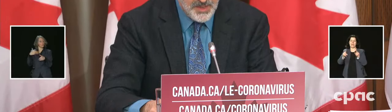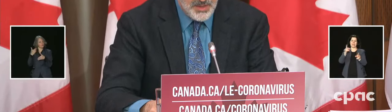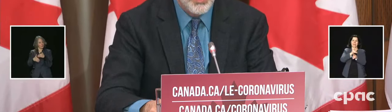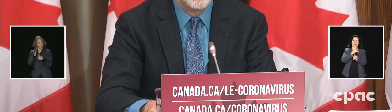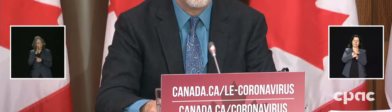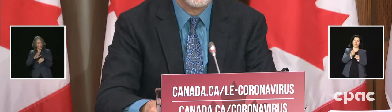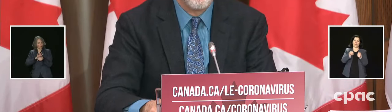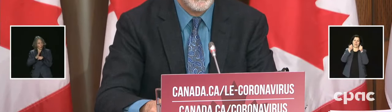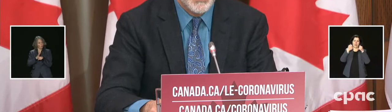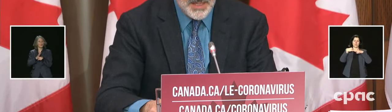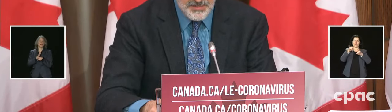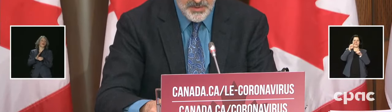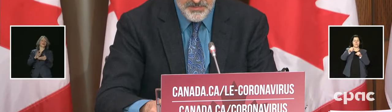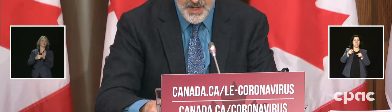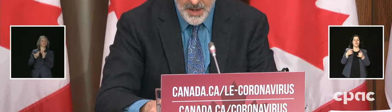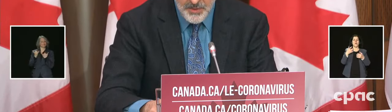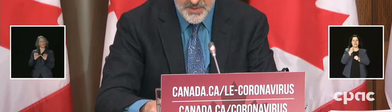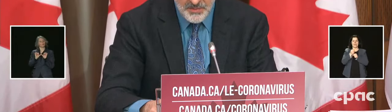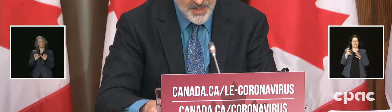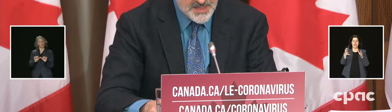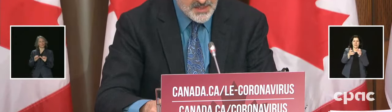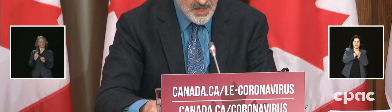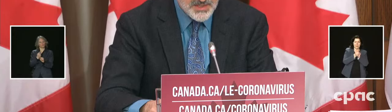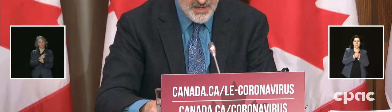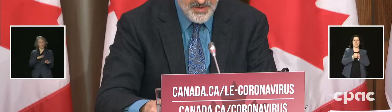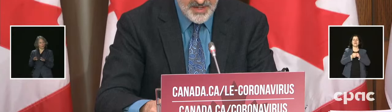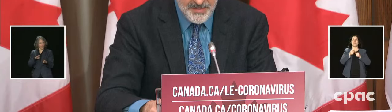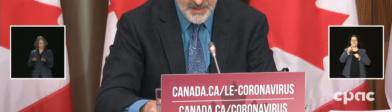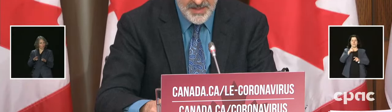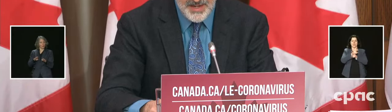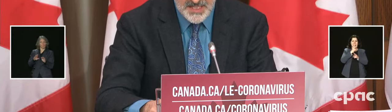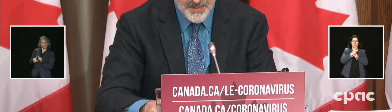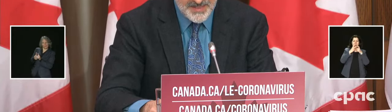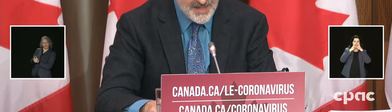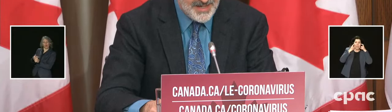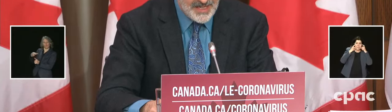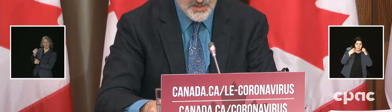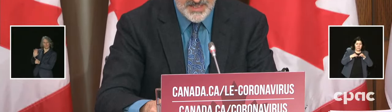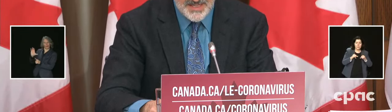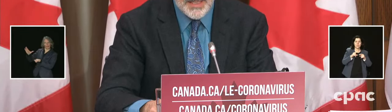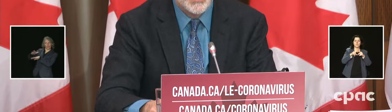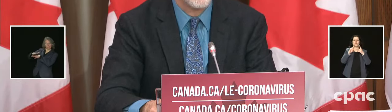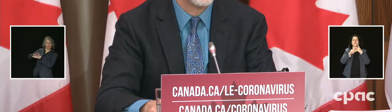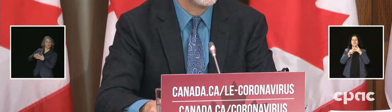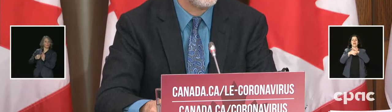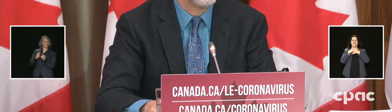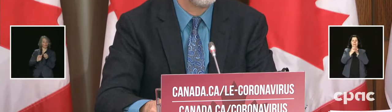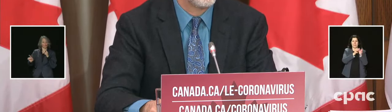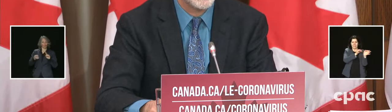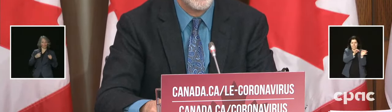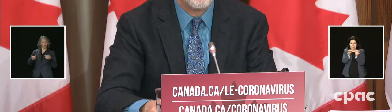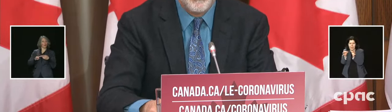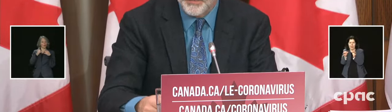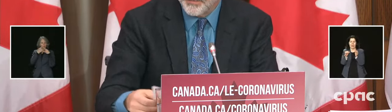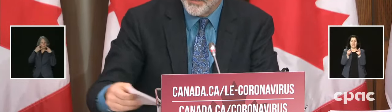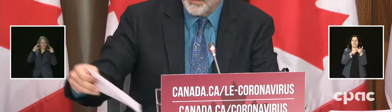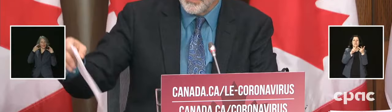publique, continuer à travailler ensemble, en portant un masque, en se lavant les mains et en respectant les règles de distanciation sociale.